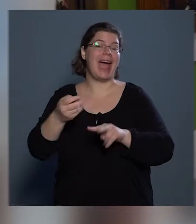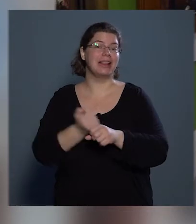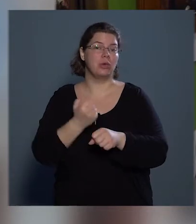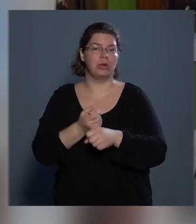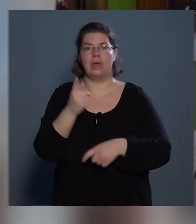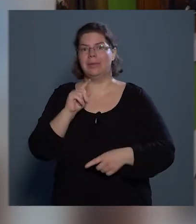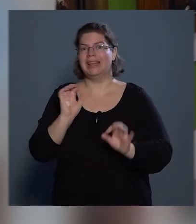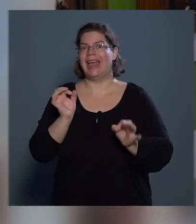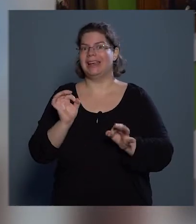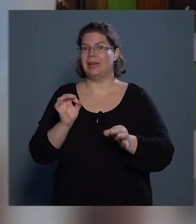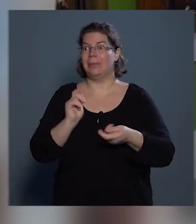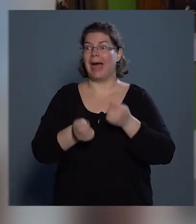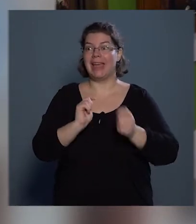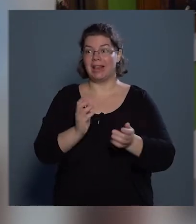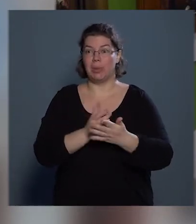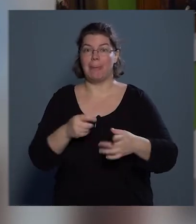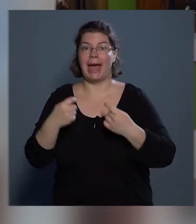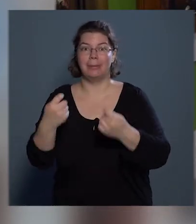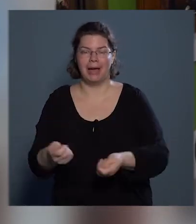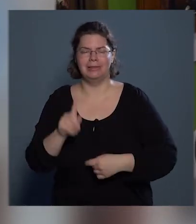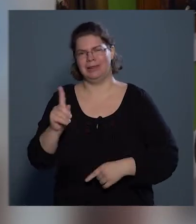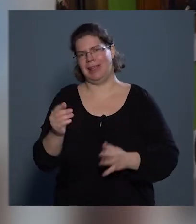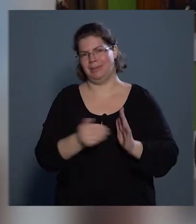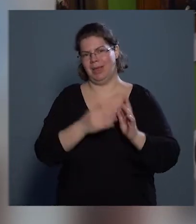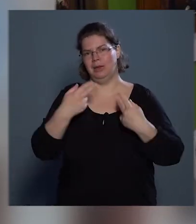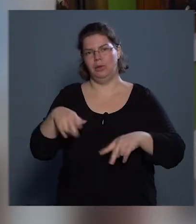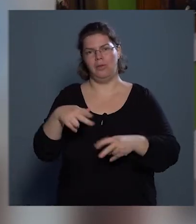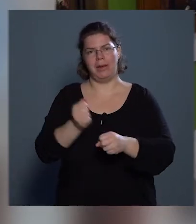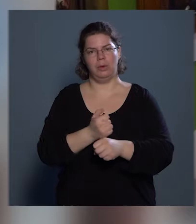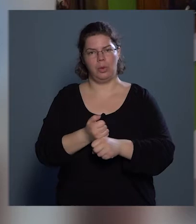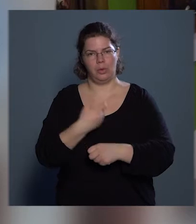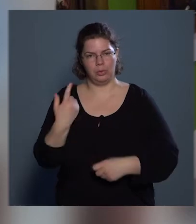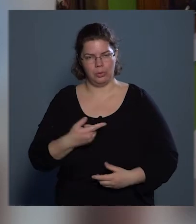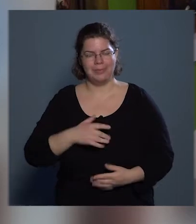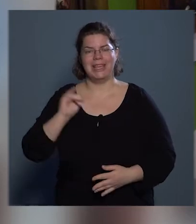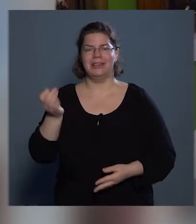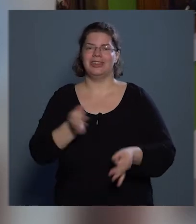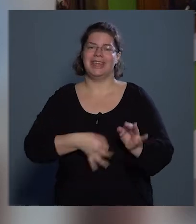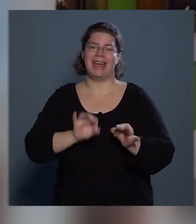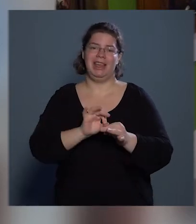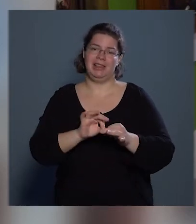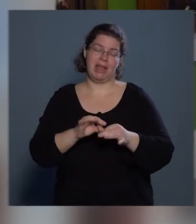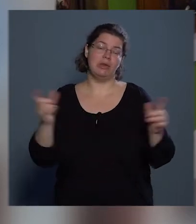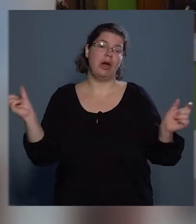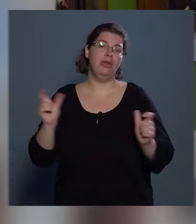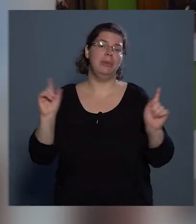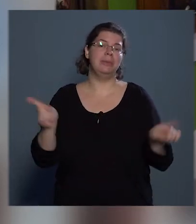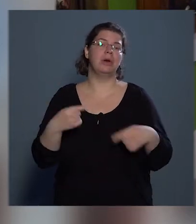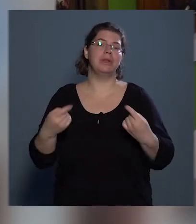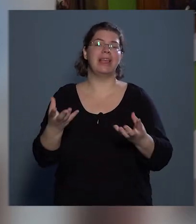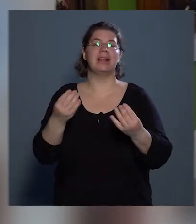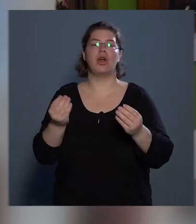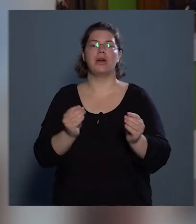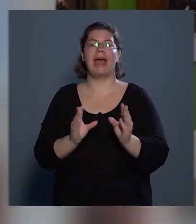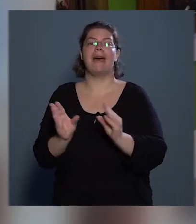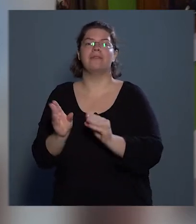eredetileg a pályázatban már benyújtottunk, de még ezt tovább dolgoztuk, és kiegészítettük a jubileumi koncerteknek az anyagával is,